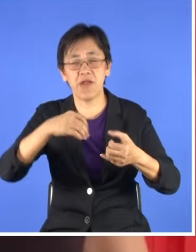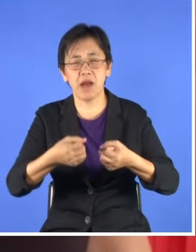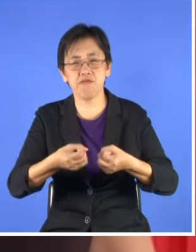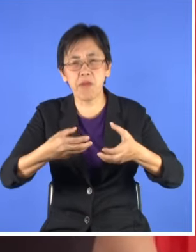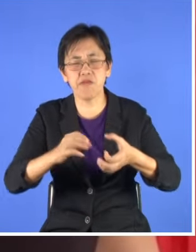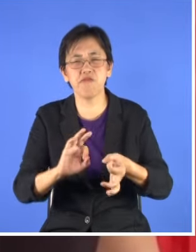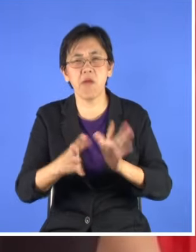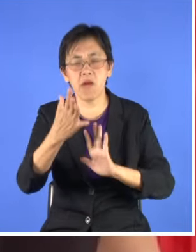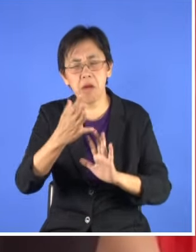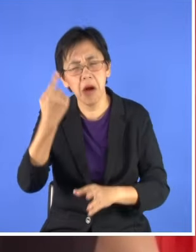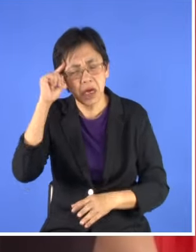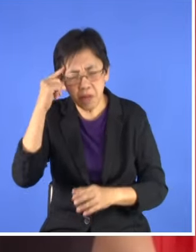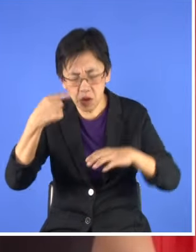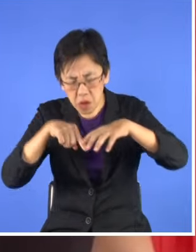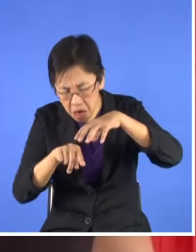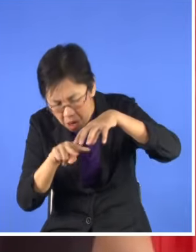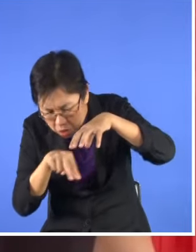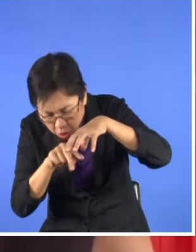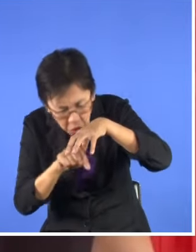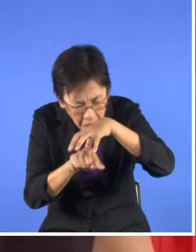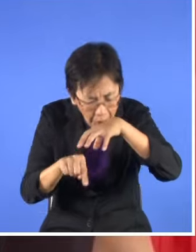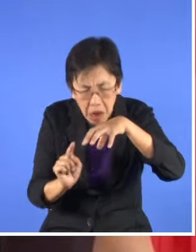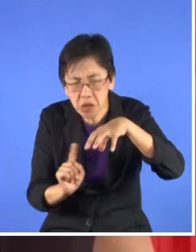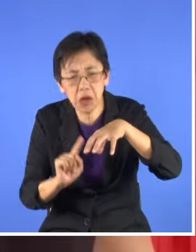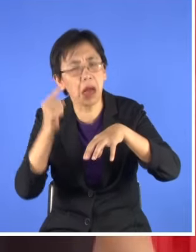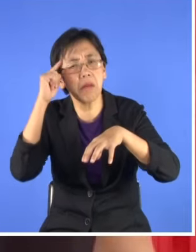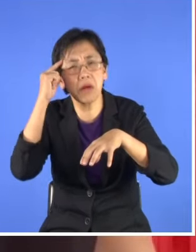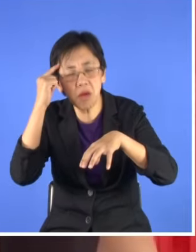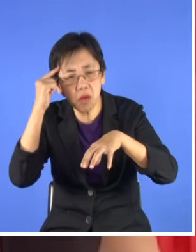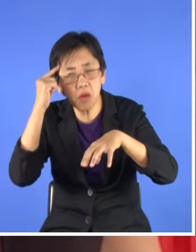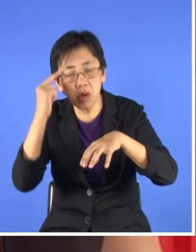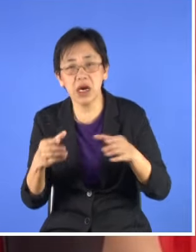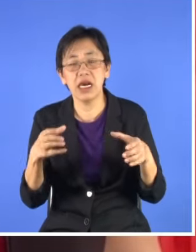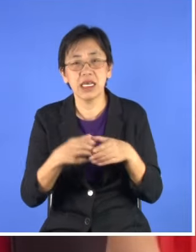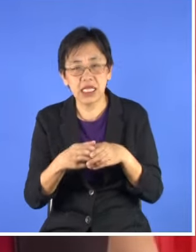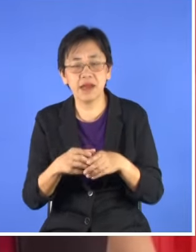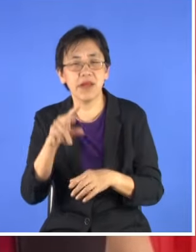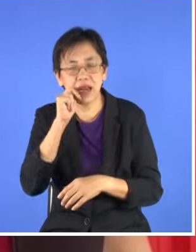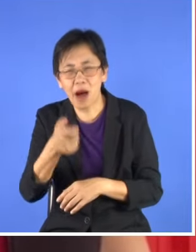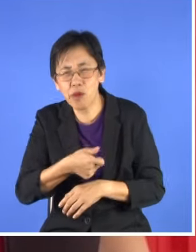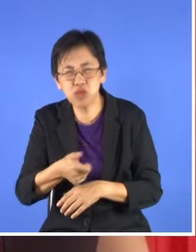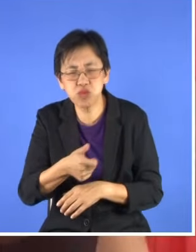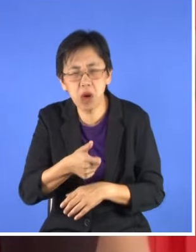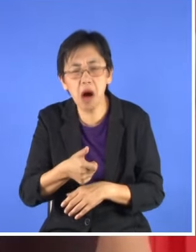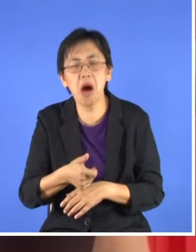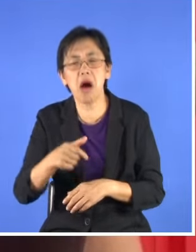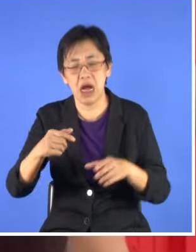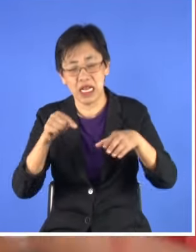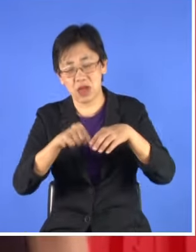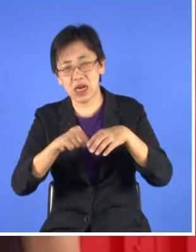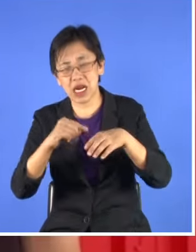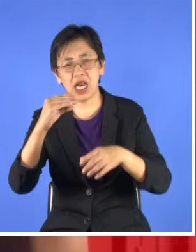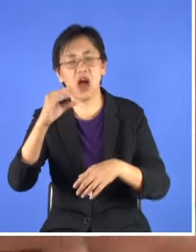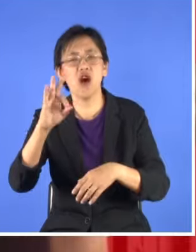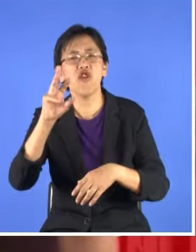ยังหาจุดต้นเพลิงด้านในไม่ได้ว่ามันเกิดจากอะไรกันแน่นะคะแต่ทราบจากทีมนับดักเพลิงว่าด้านในเนี่ยมันเป็นเยื่อโฟมแล้วมีแบบ